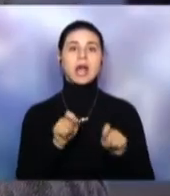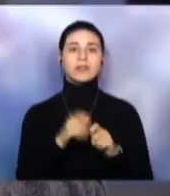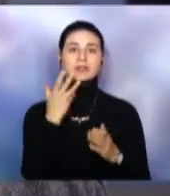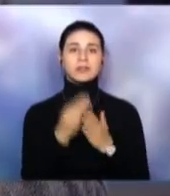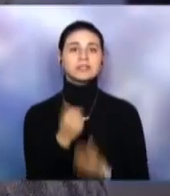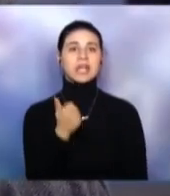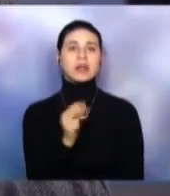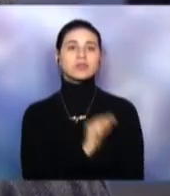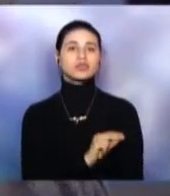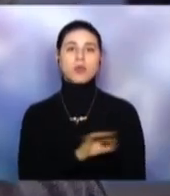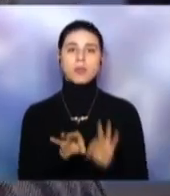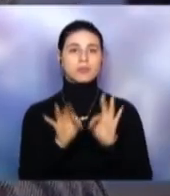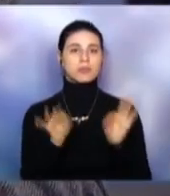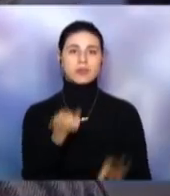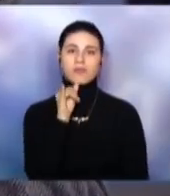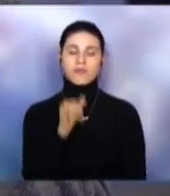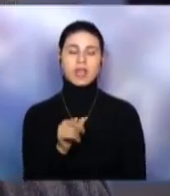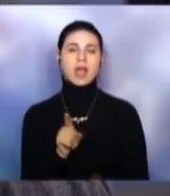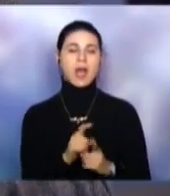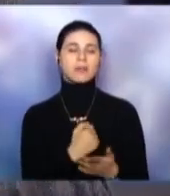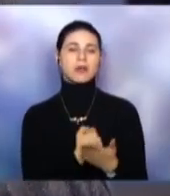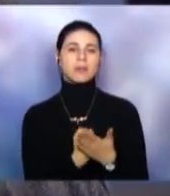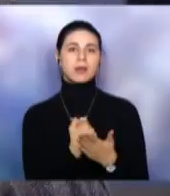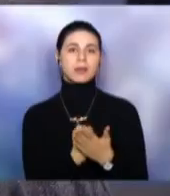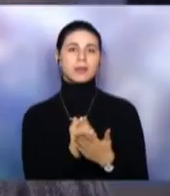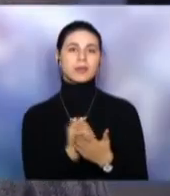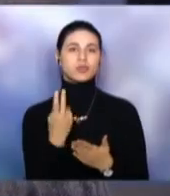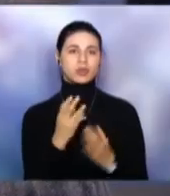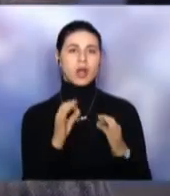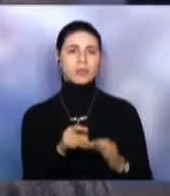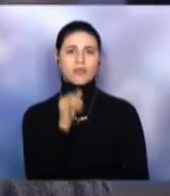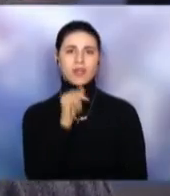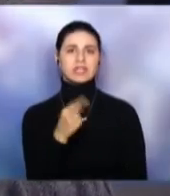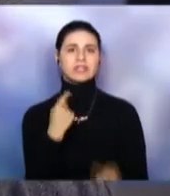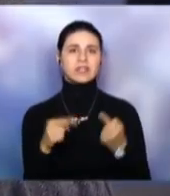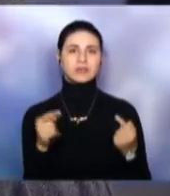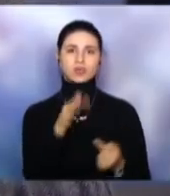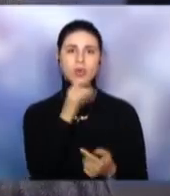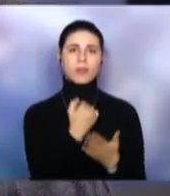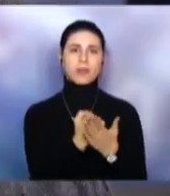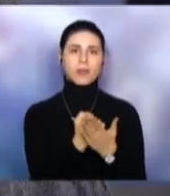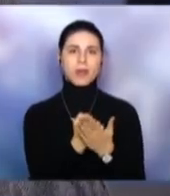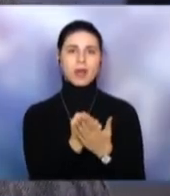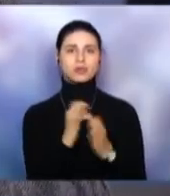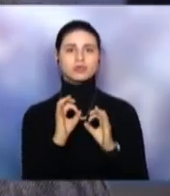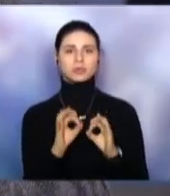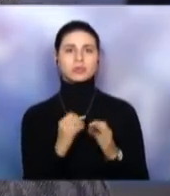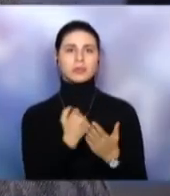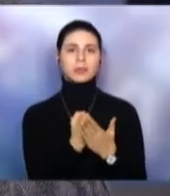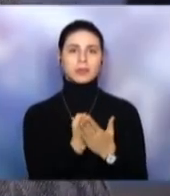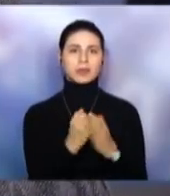სინქრონულ მუშაობას. რითმი ირღვევა. ეს არის გულის ფრეალი, გულის აი ასეთი ტიპური